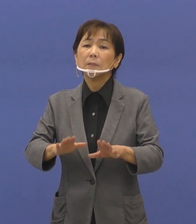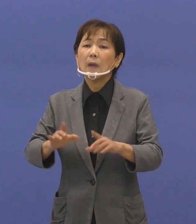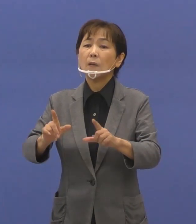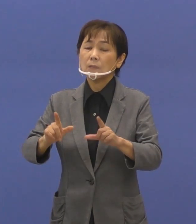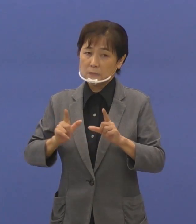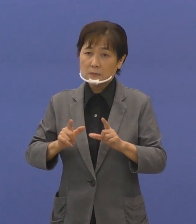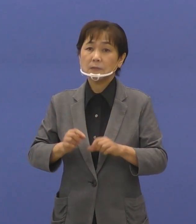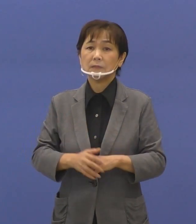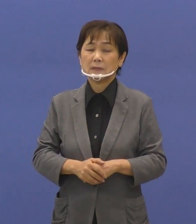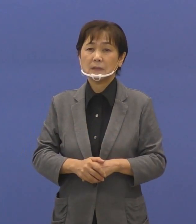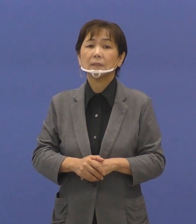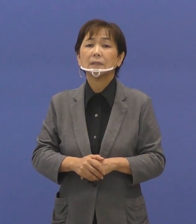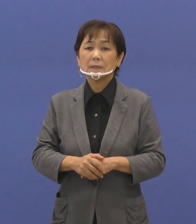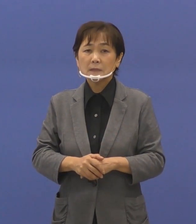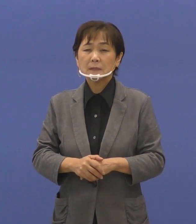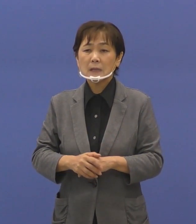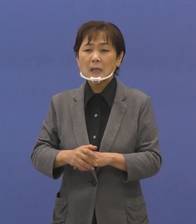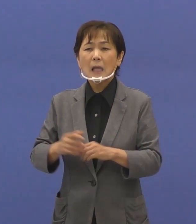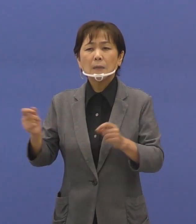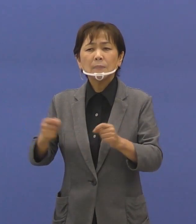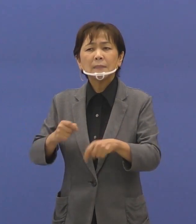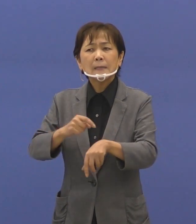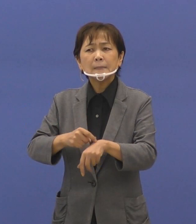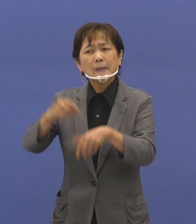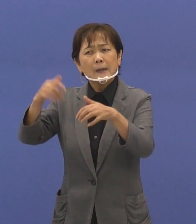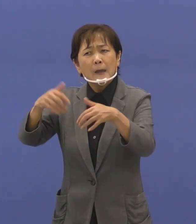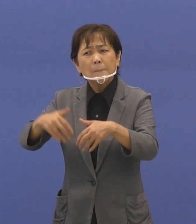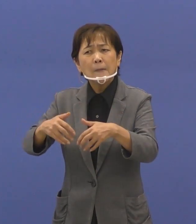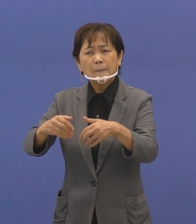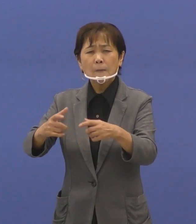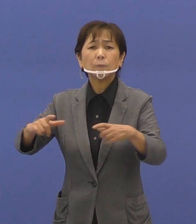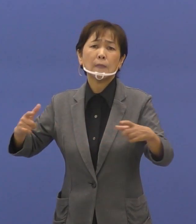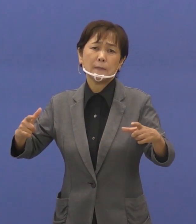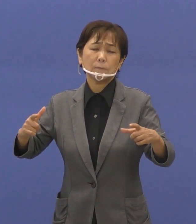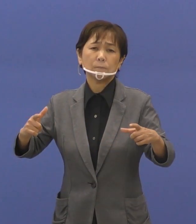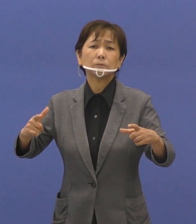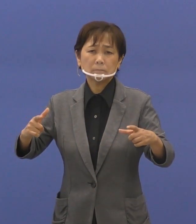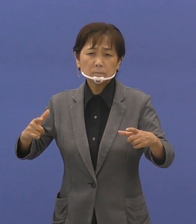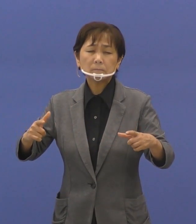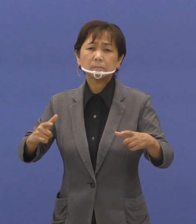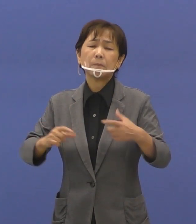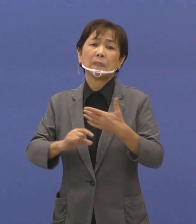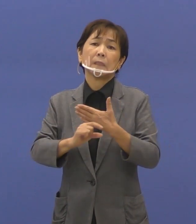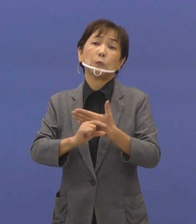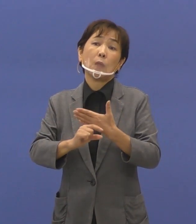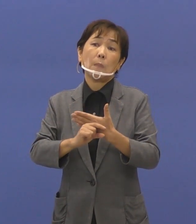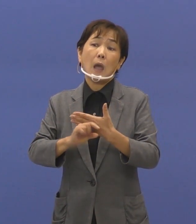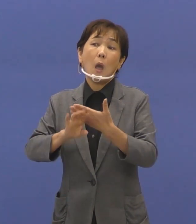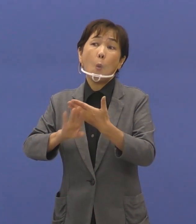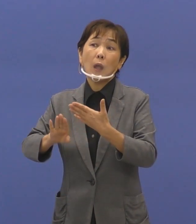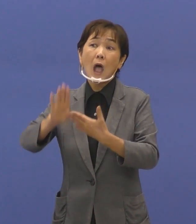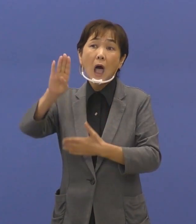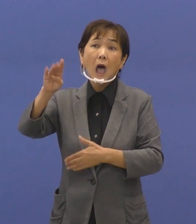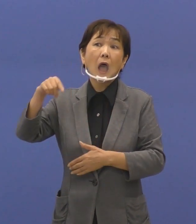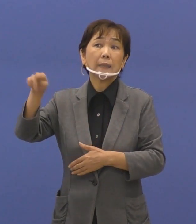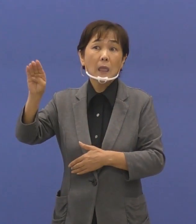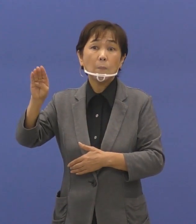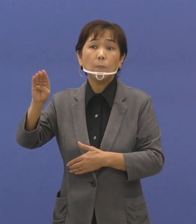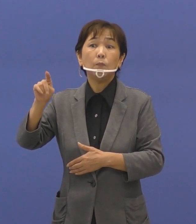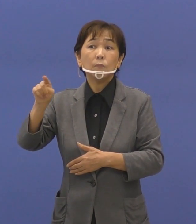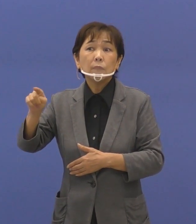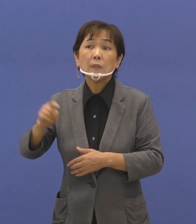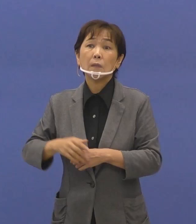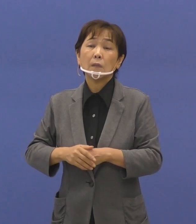豪雨災害、豪雨というのが非常に増えている中で、例えば他県でこうどんどん広がっているような田んぼダム